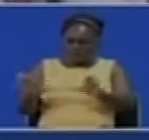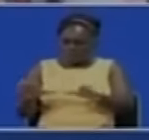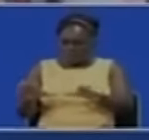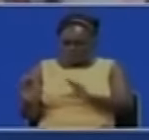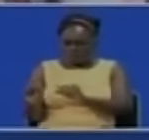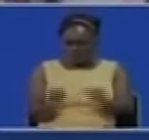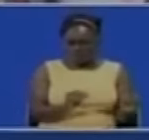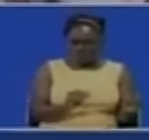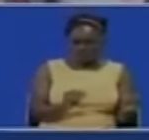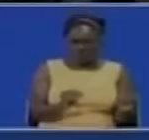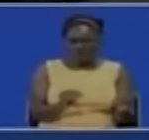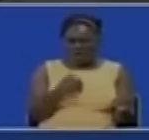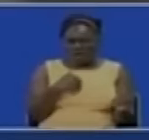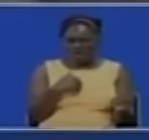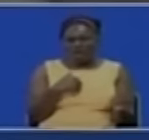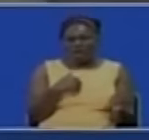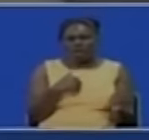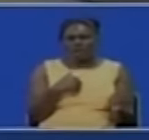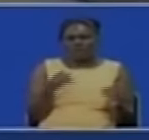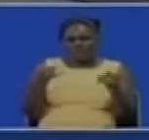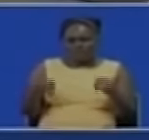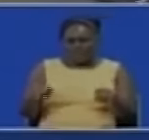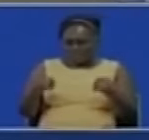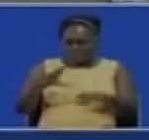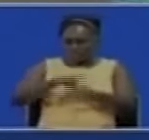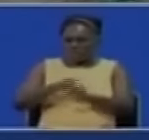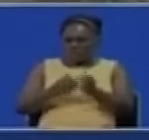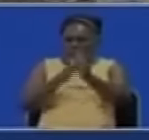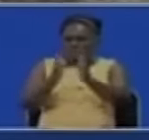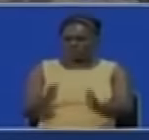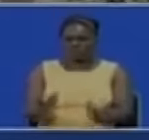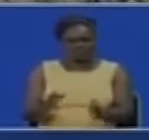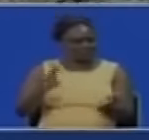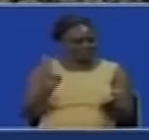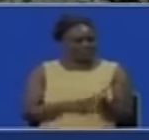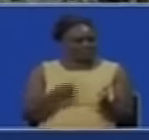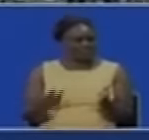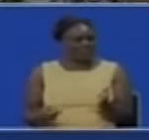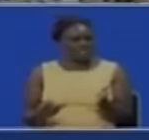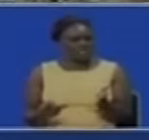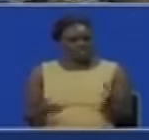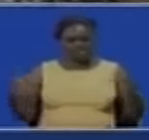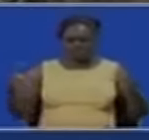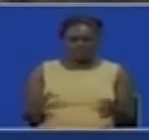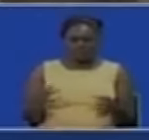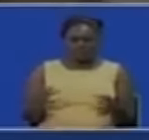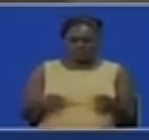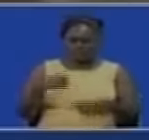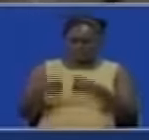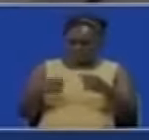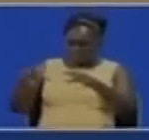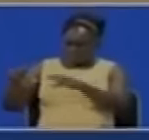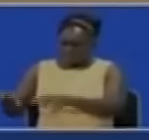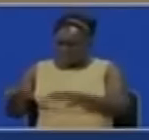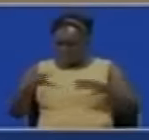ikienda pale hakuna mahali inaenda. Juhudi za kuafikia viongozi husika zimegonga mwamba. Wakazi wataendelea